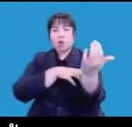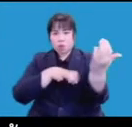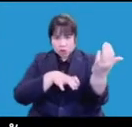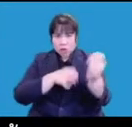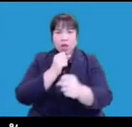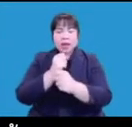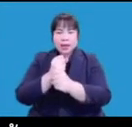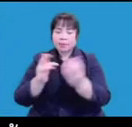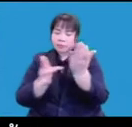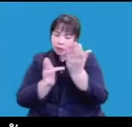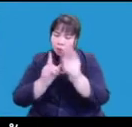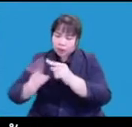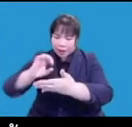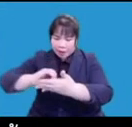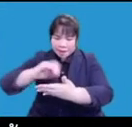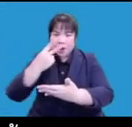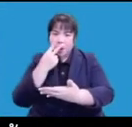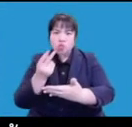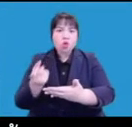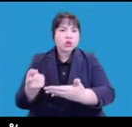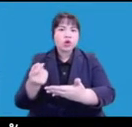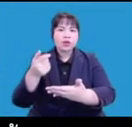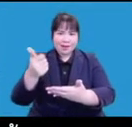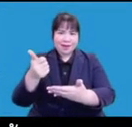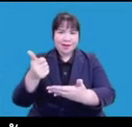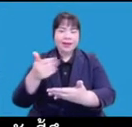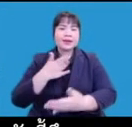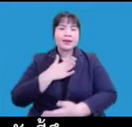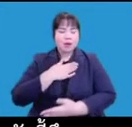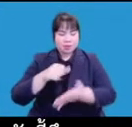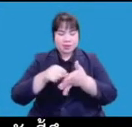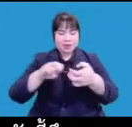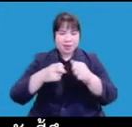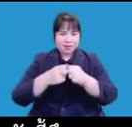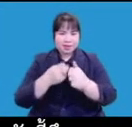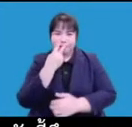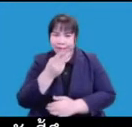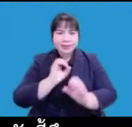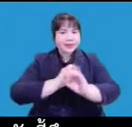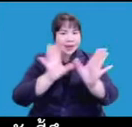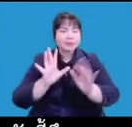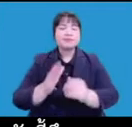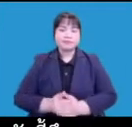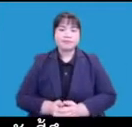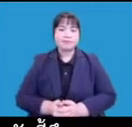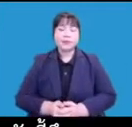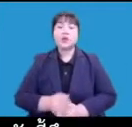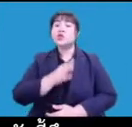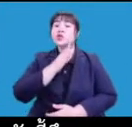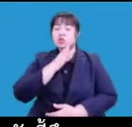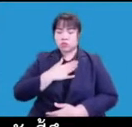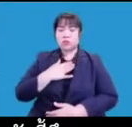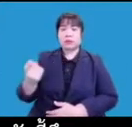ถไปปรากฏอยู่สถานที่จริงมันสามารถกดดูและเป็นเรียลไทม์ได้แล้วมันสามารถทำให้เราเนี่ยสามารถแก้ปัญหาความยากจนได้นะครับนะนั้นถ้าเกิดถามผมว่